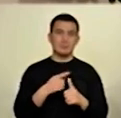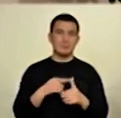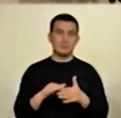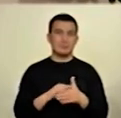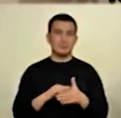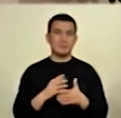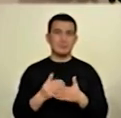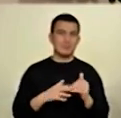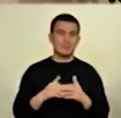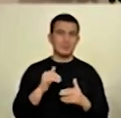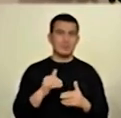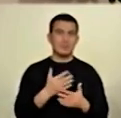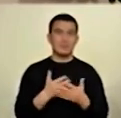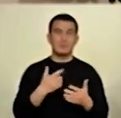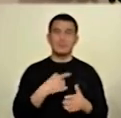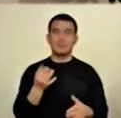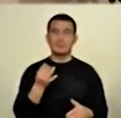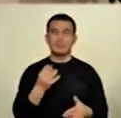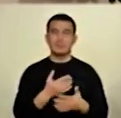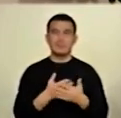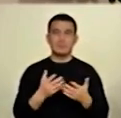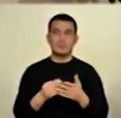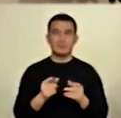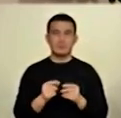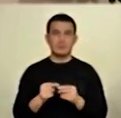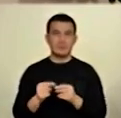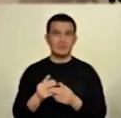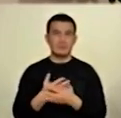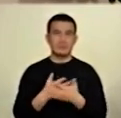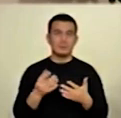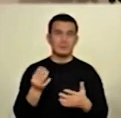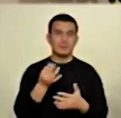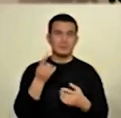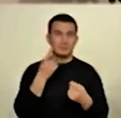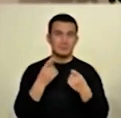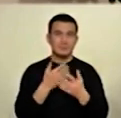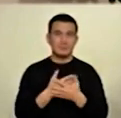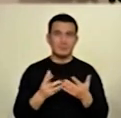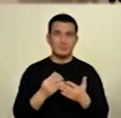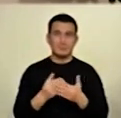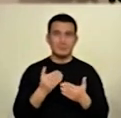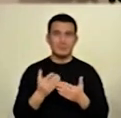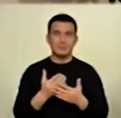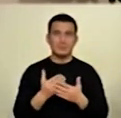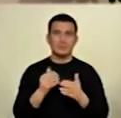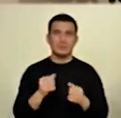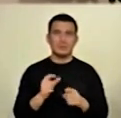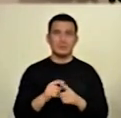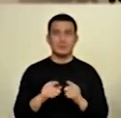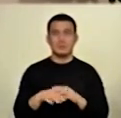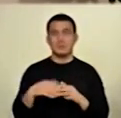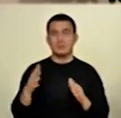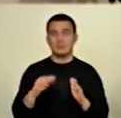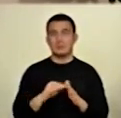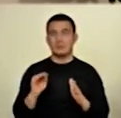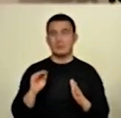sizning kasbingiz yoki bo'lmasa o'zingizning qiziqishlaringiz haqida ham bir qancha ma'lumotlarni aynan mana bu o'ng qismga joylab qo'yish